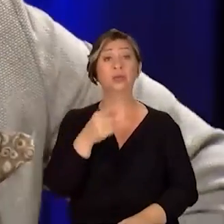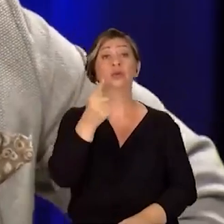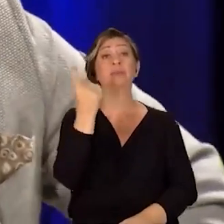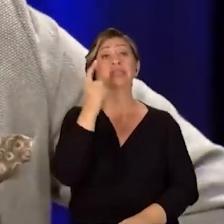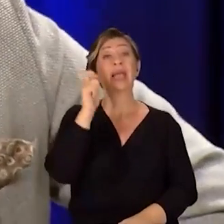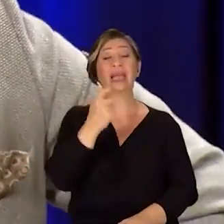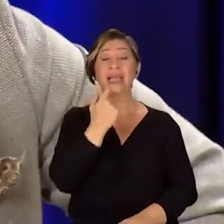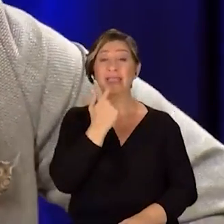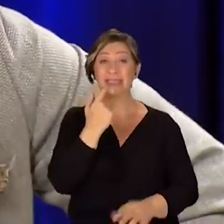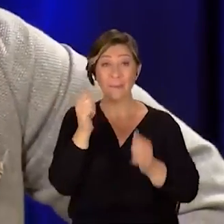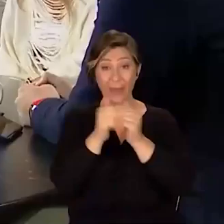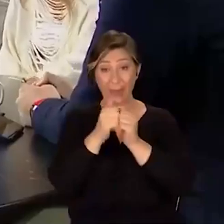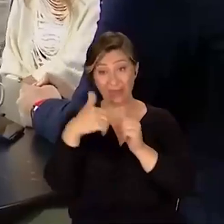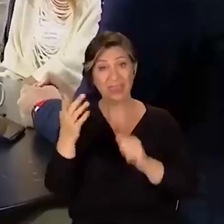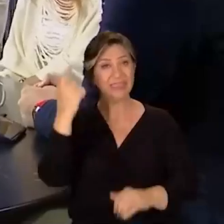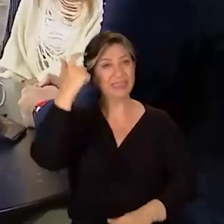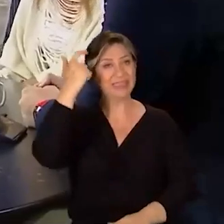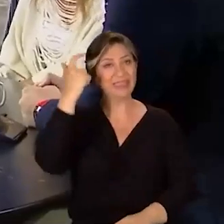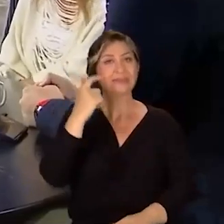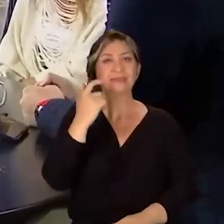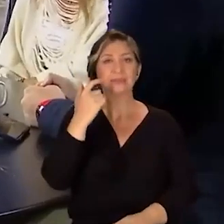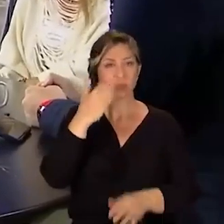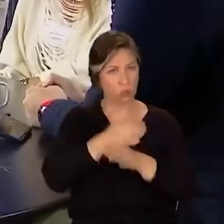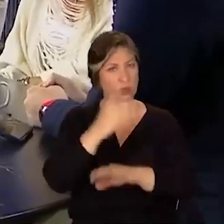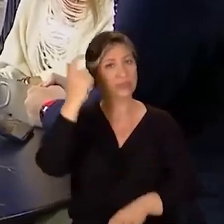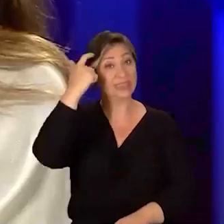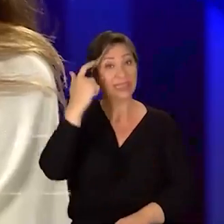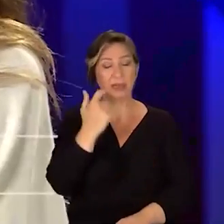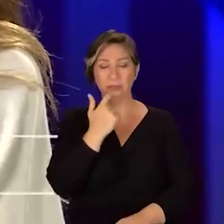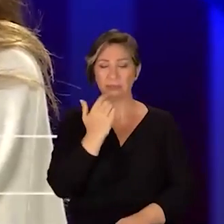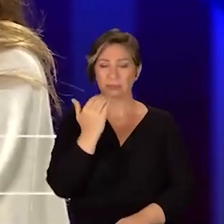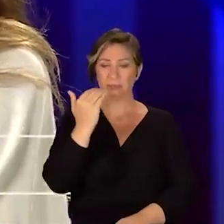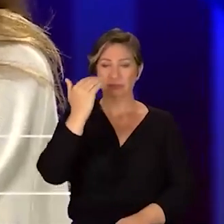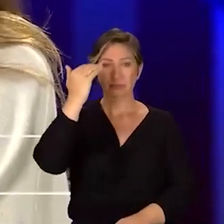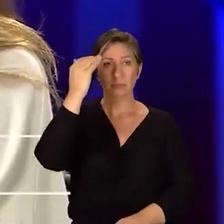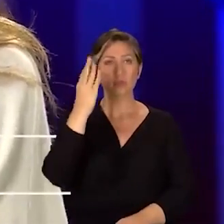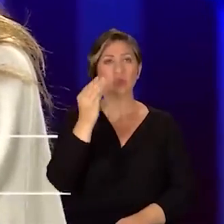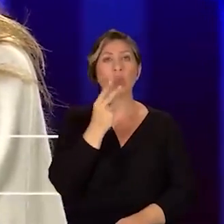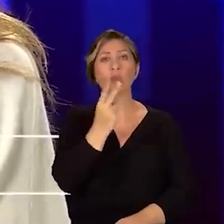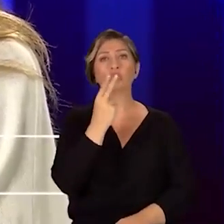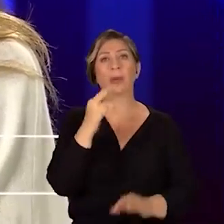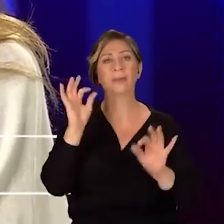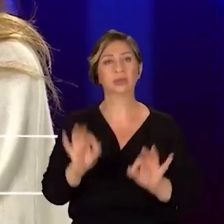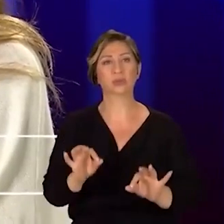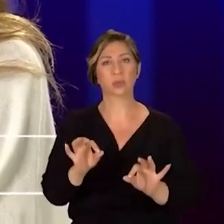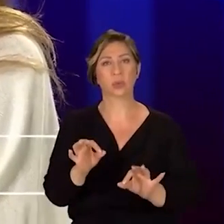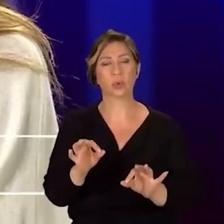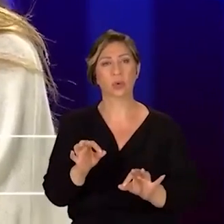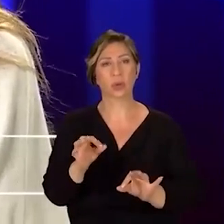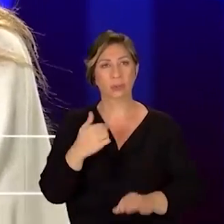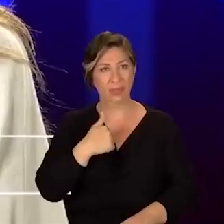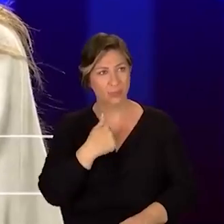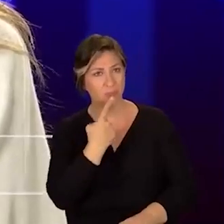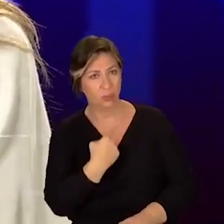var. Yaşla beraberin dışında zihin yaş aldıkça, yine doğru, yaş aldıkça çok konuşmaya başlıyor. Ve bana